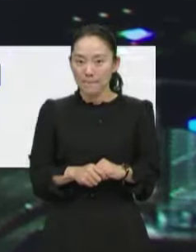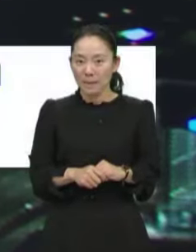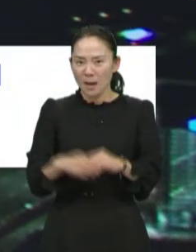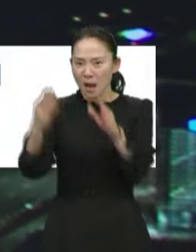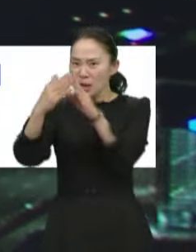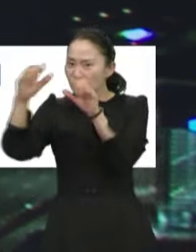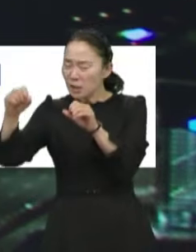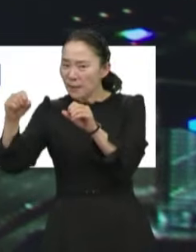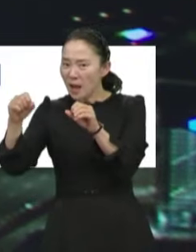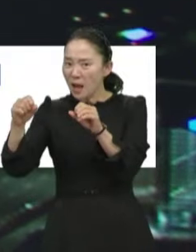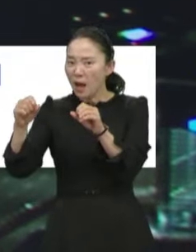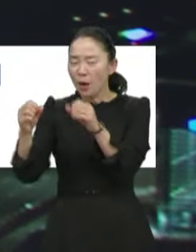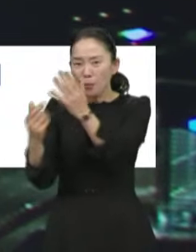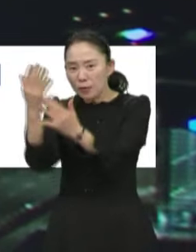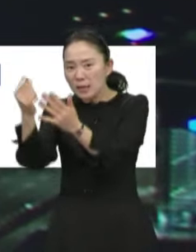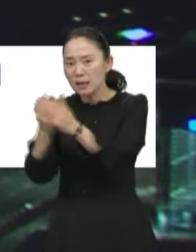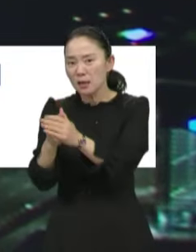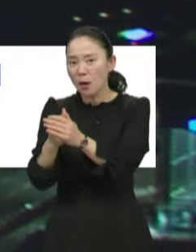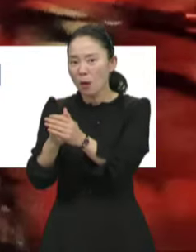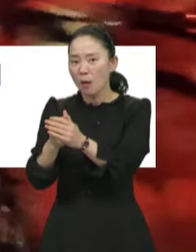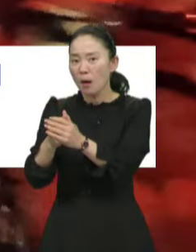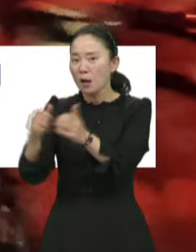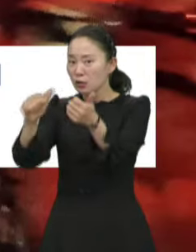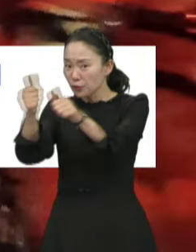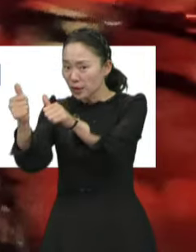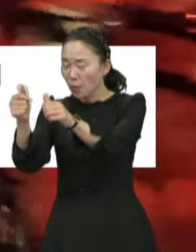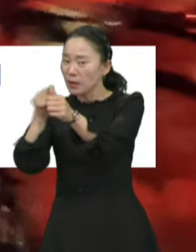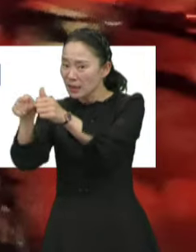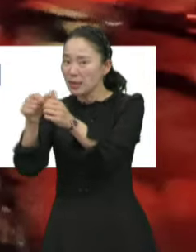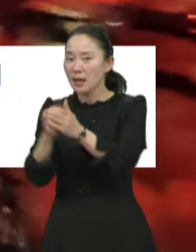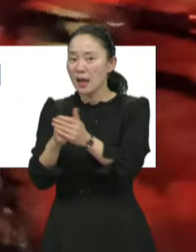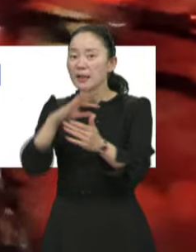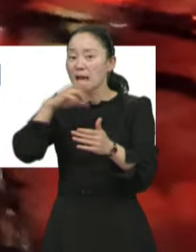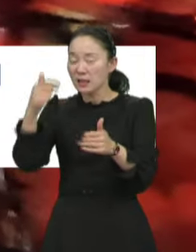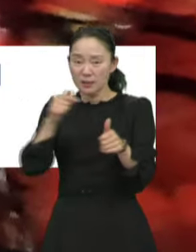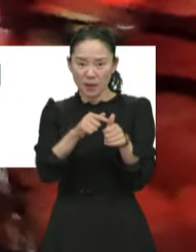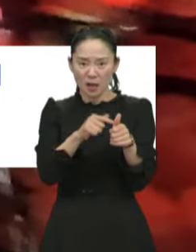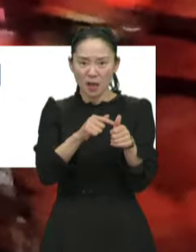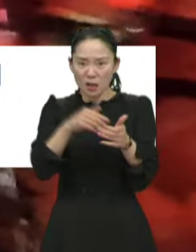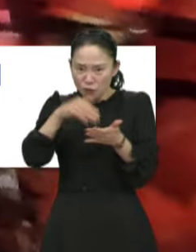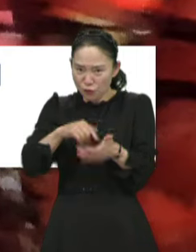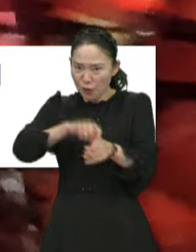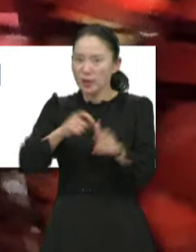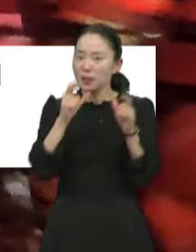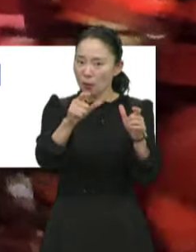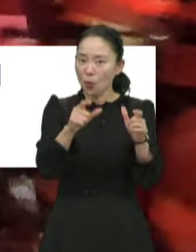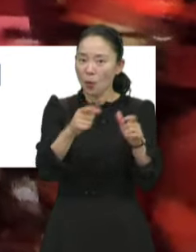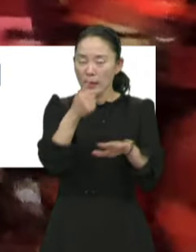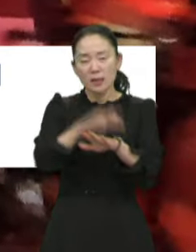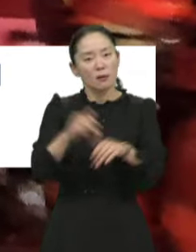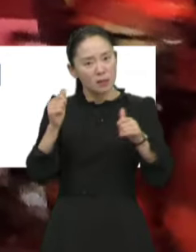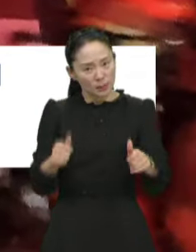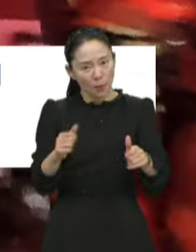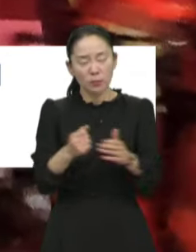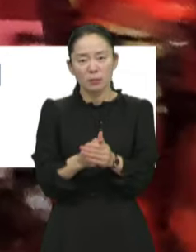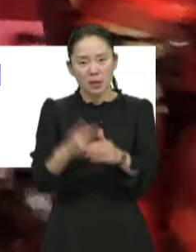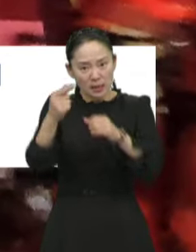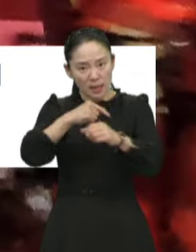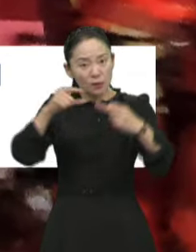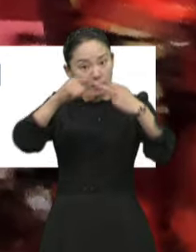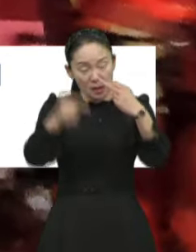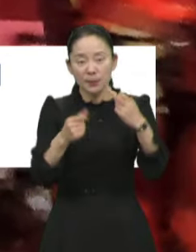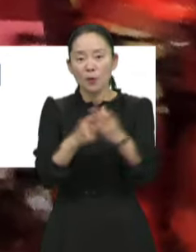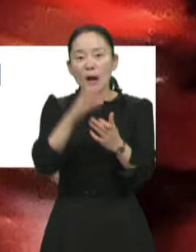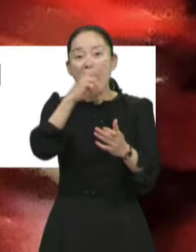이웃집에 불을 질러 이웃을 살해하고 다치게 한 70대에게 중형이 선고됐습니다. 대전지법 형사 11부는 지난해